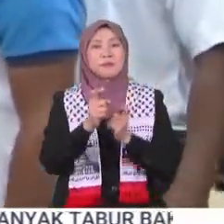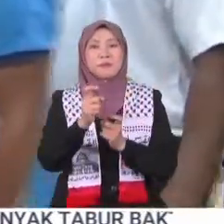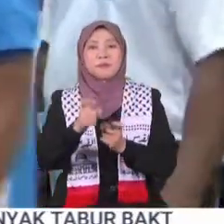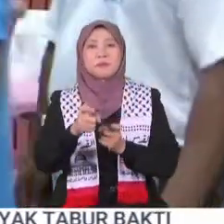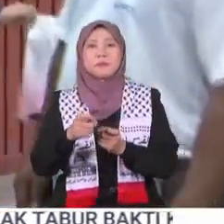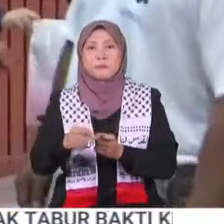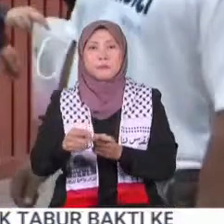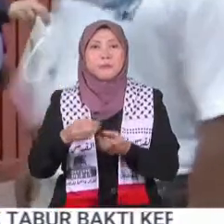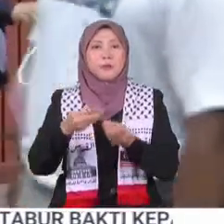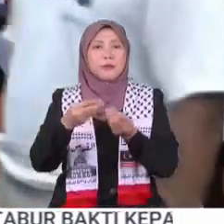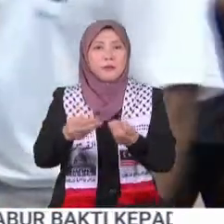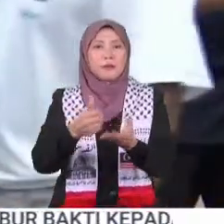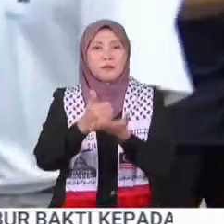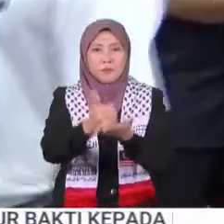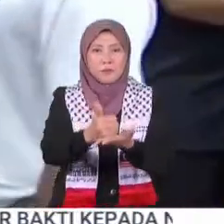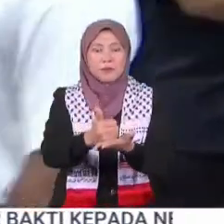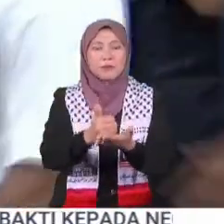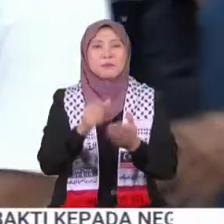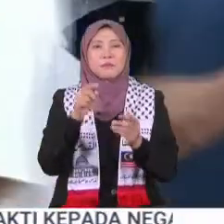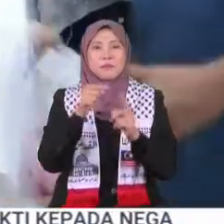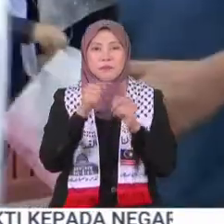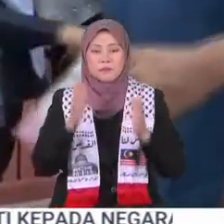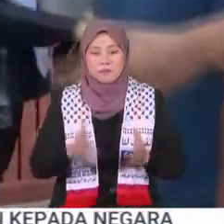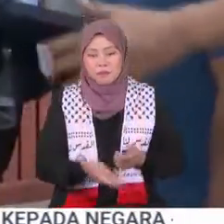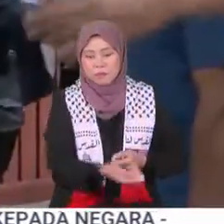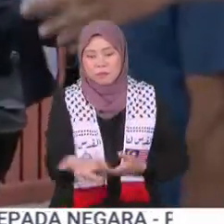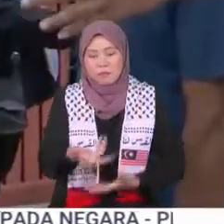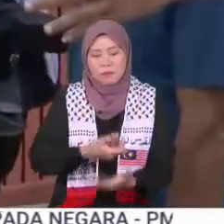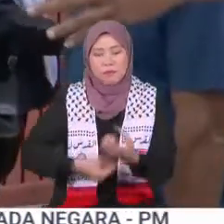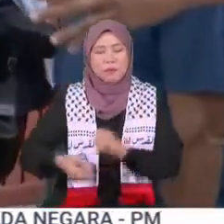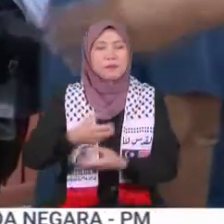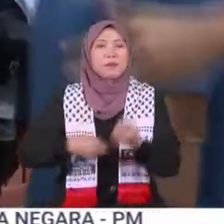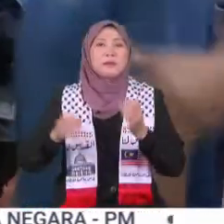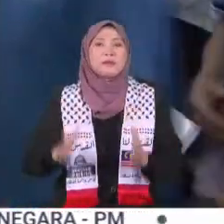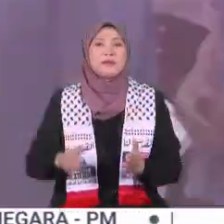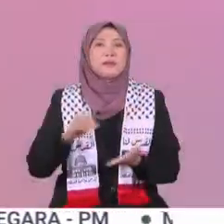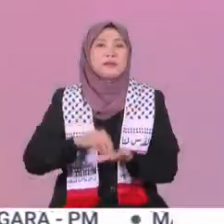menyampaikan bantuan insentif sara hidup kepada nelayan Melaka di Merimau.